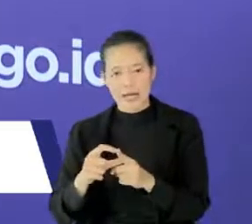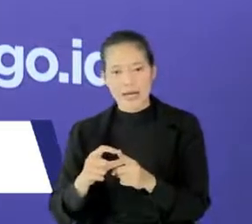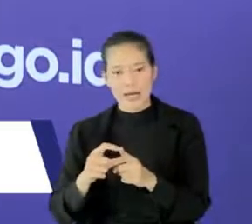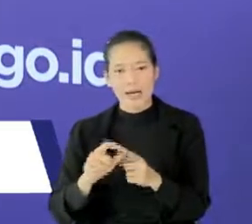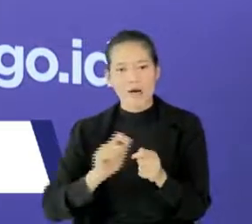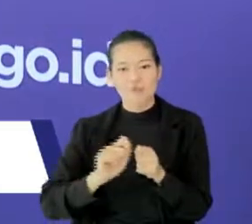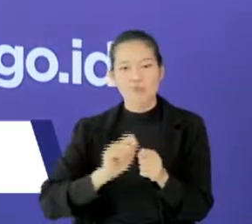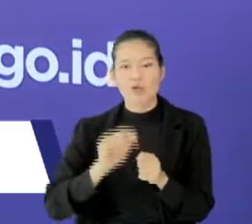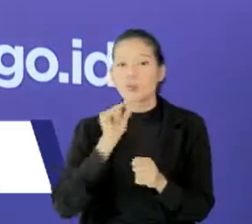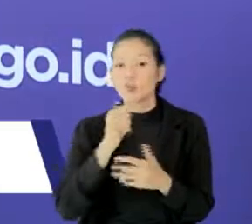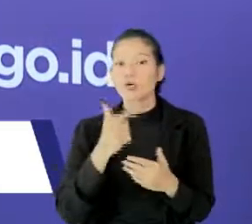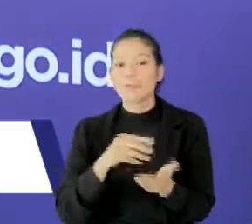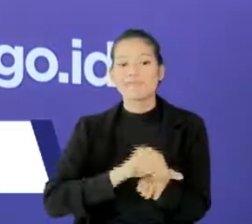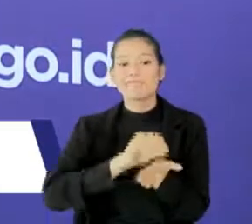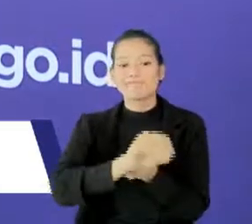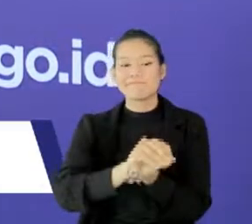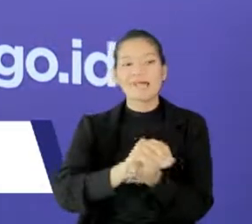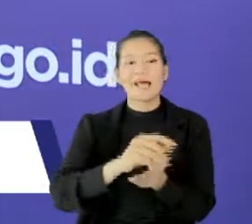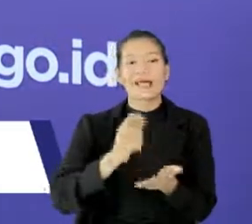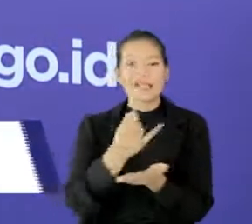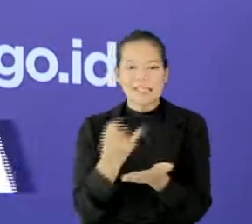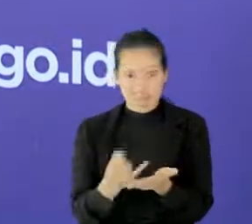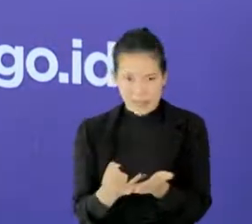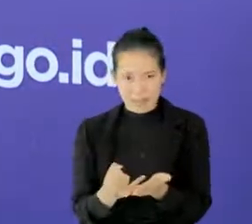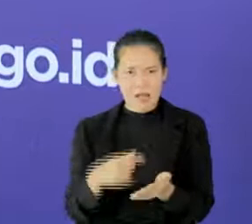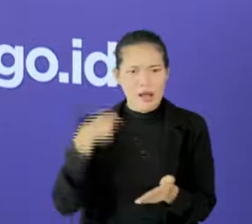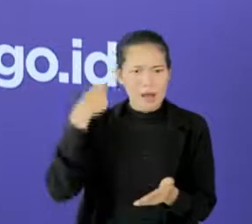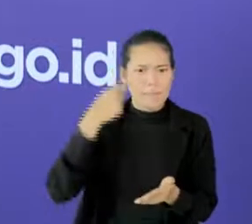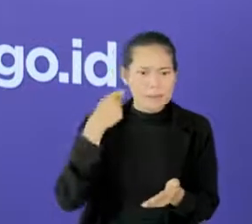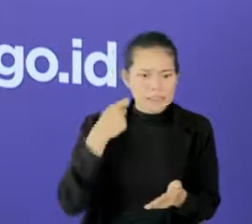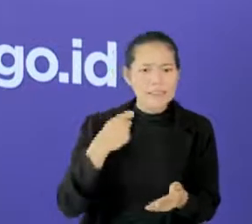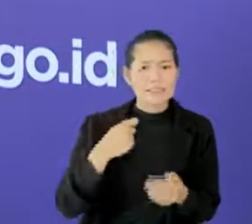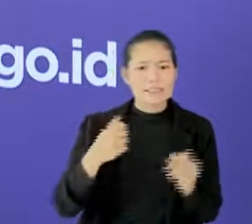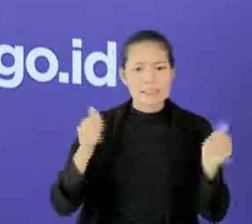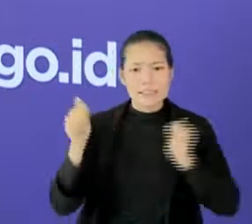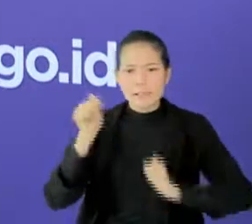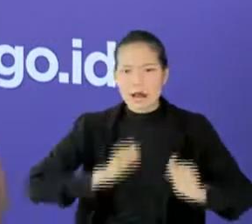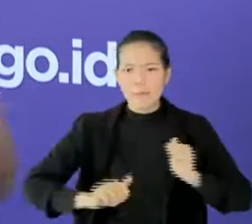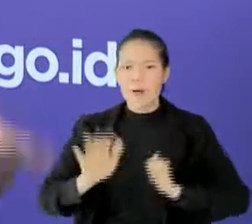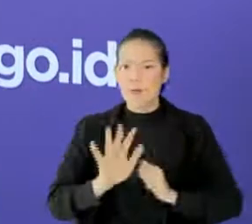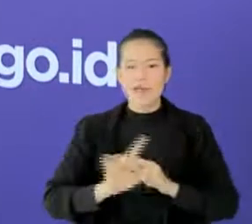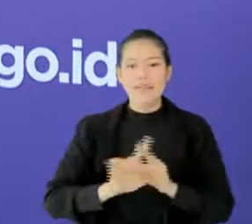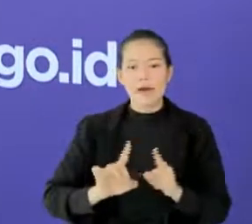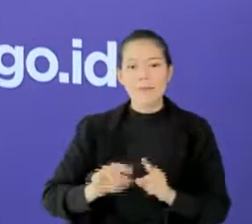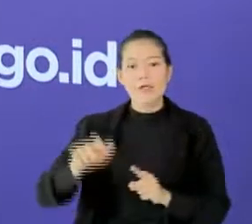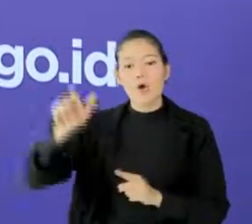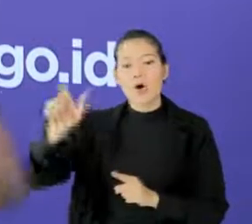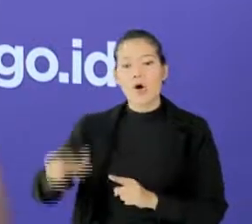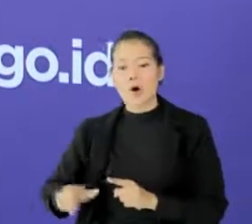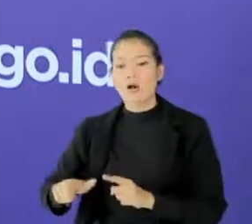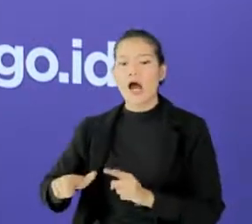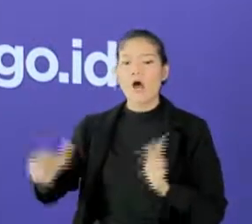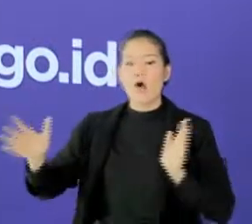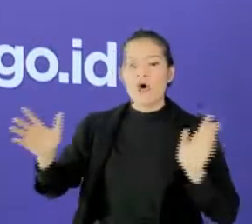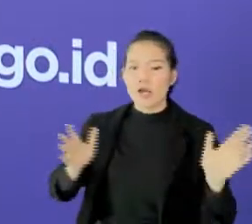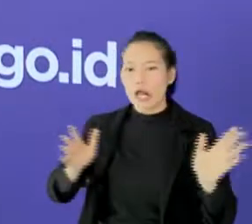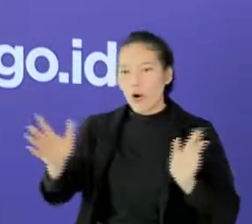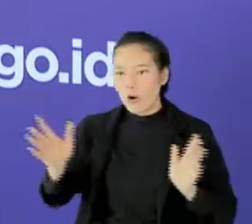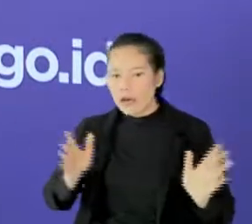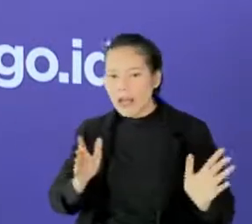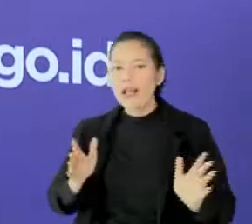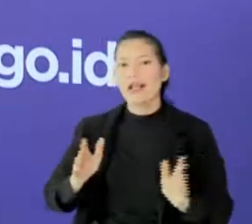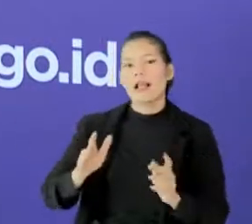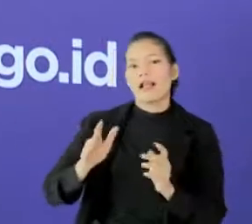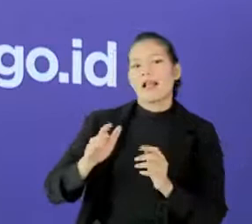kesenimanan. Dan ingat, yang namanya seniman itu bukan cuma artis musik, sinetron, tapi manusia silver dan ondel-ondel pinggir jalan juga